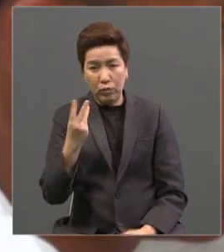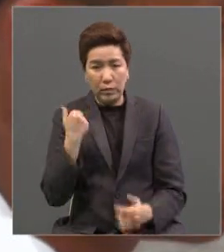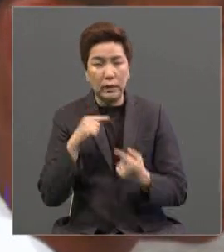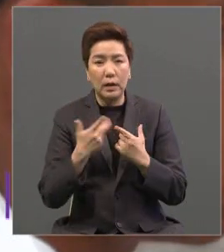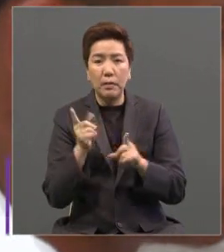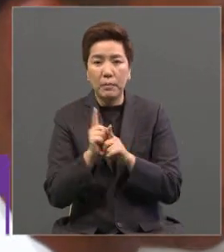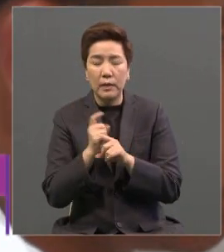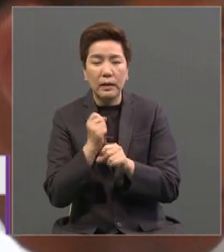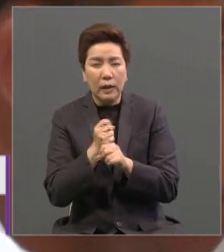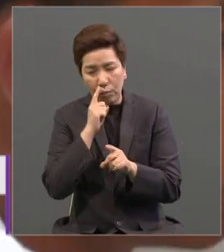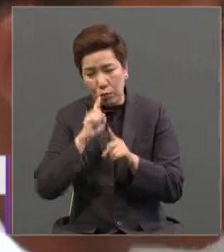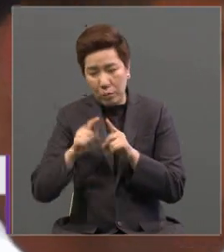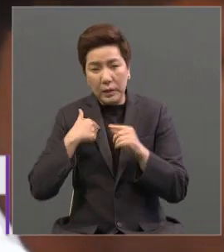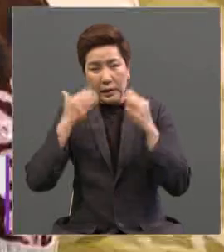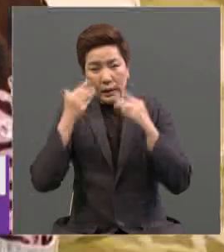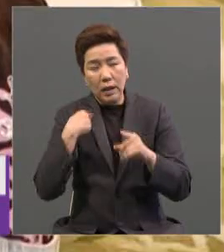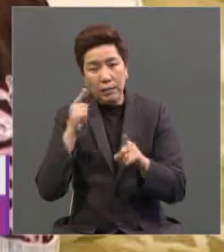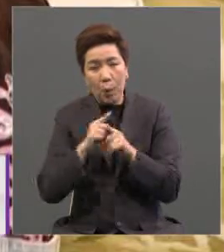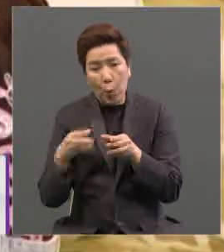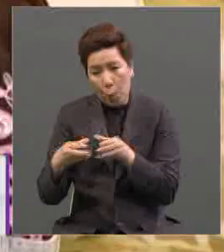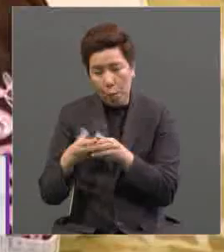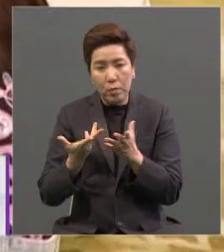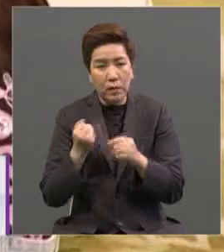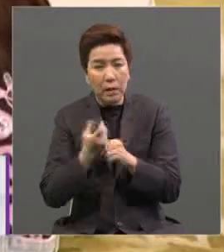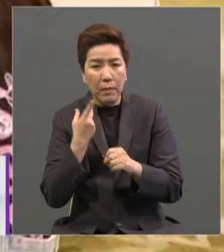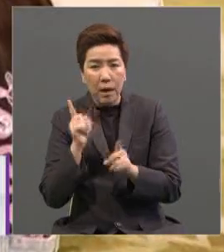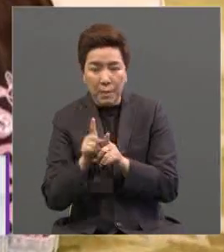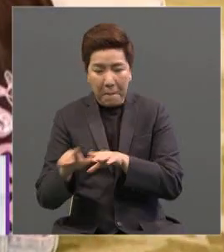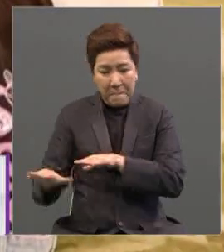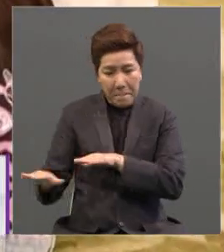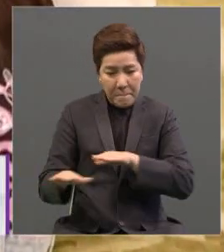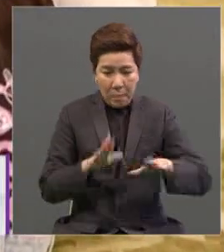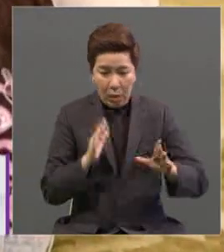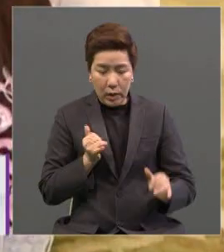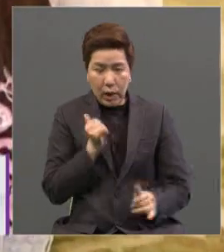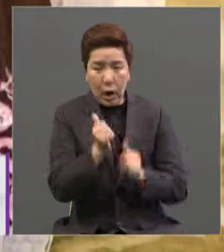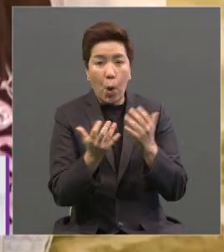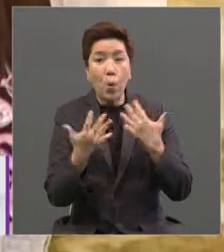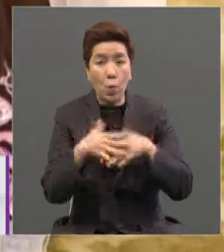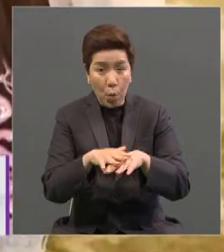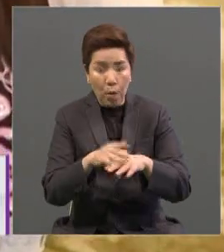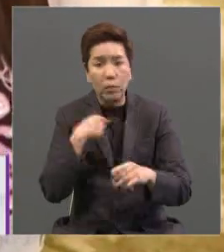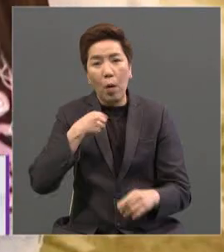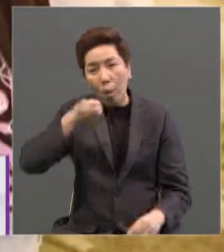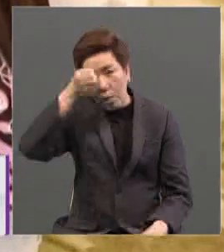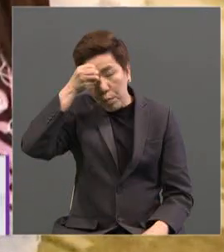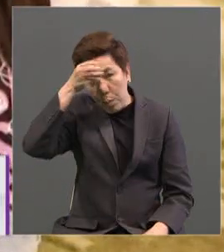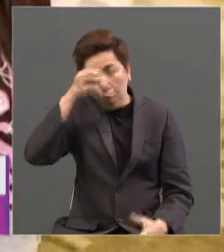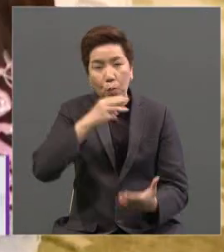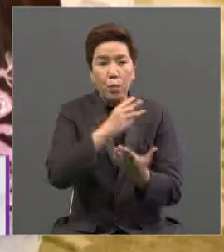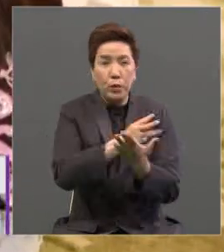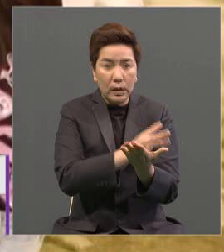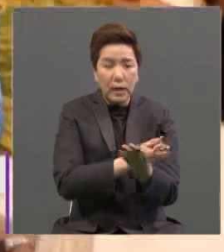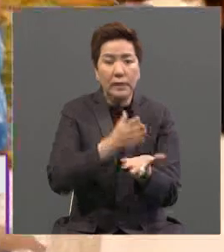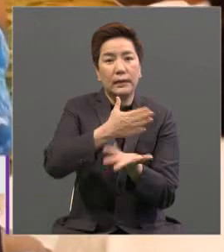กิจกรรมไอซ์เบรคกิ้งนะครับแล้วก็กิจกรรมทีม Buildingที่เป็นการสร้างความพร้อมให้กับผู้เข้าร่วมโครงการการให้ความรู้เชิงวิชาการ